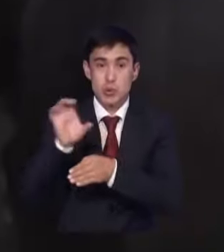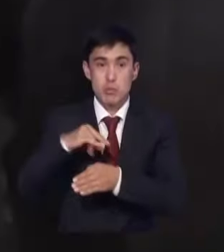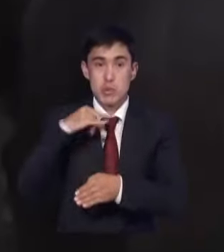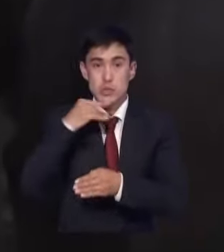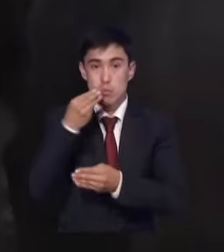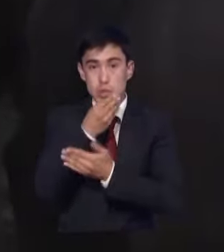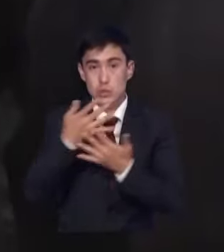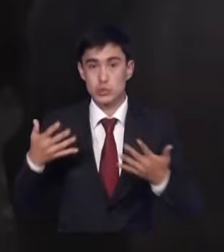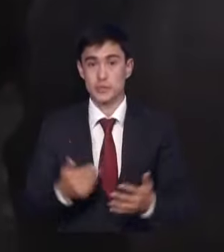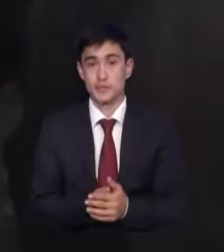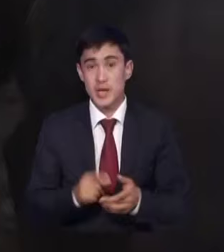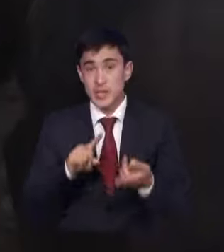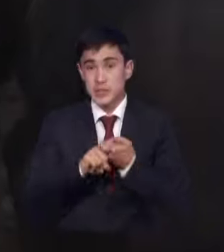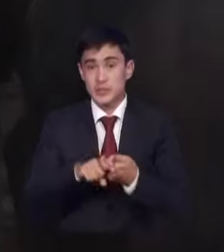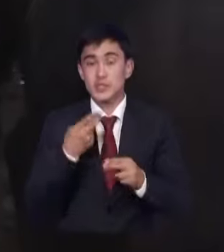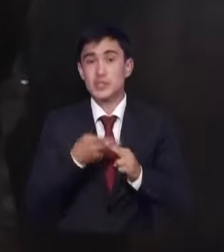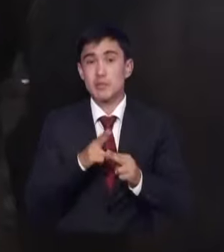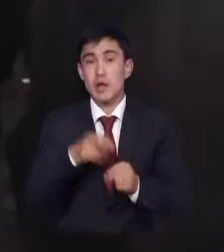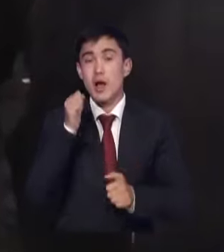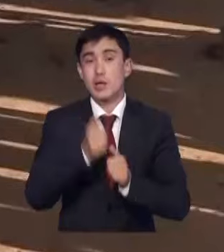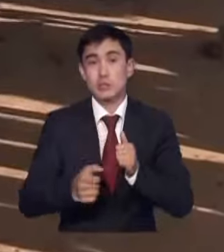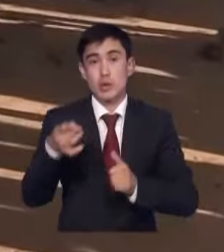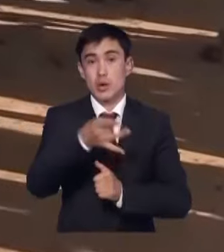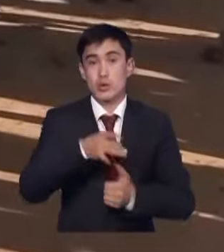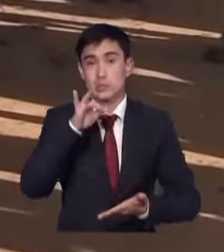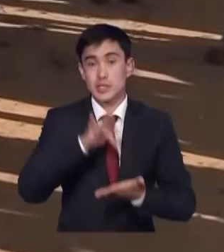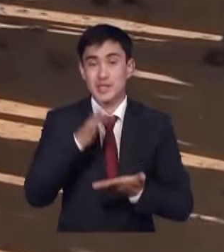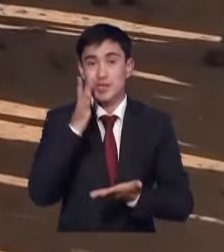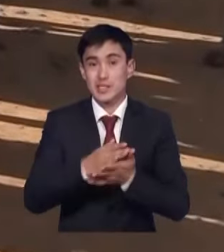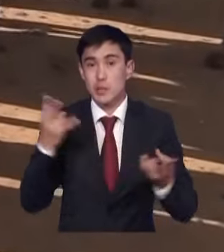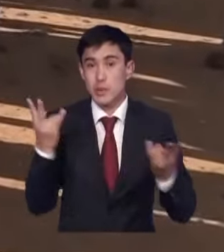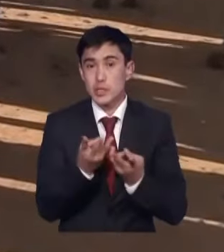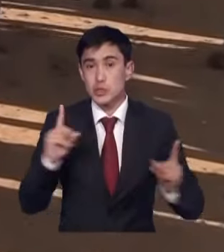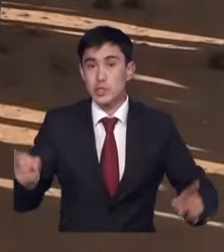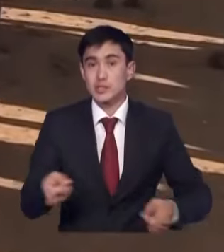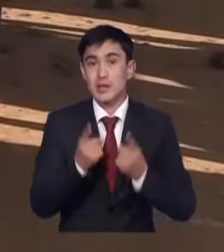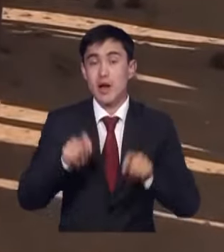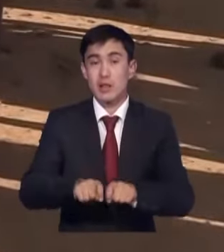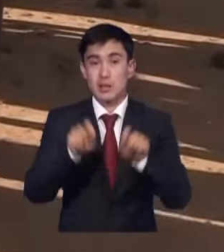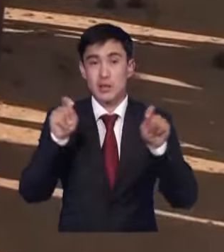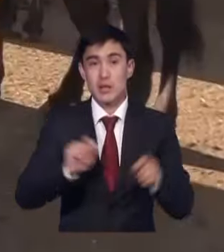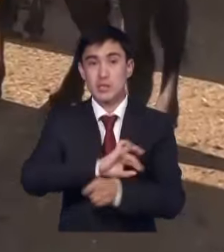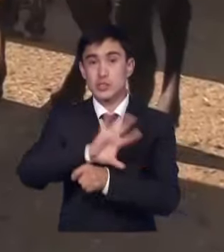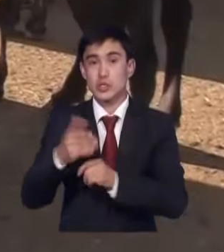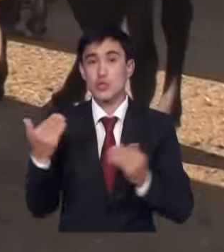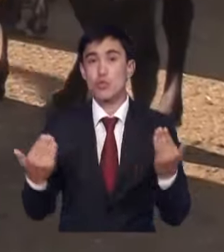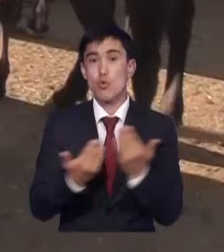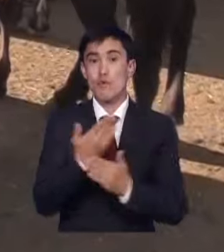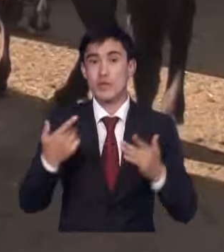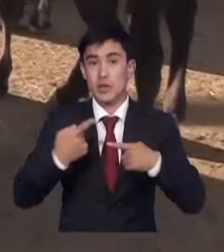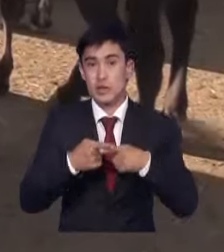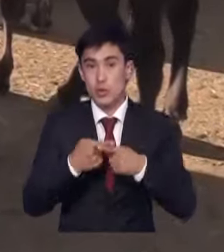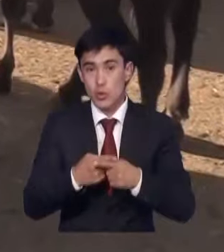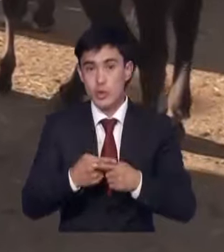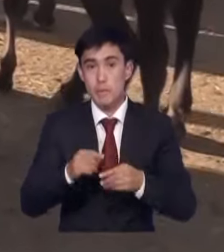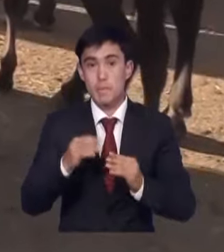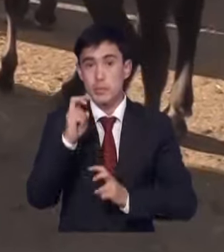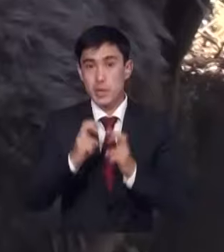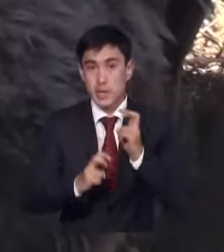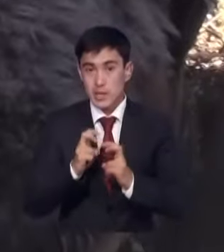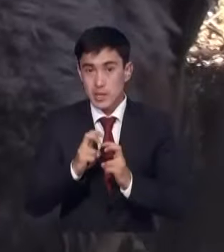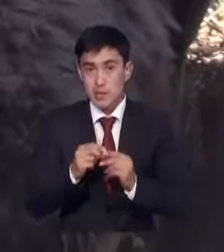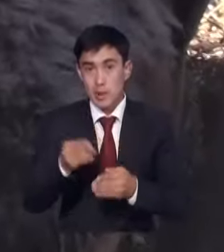экспорт мясной продукции. В связи с чем в каждом районном центре есть необходимость создания и открытия оснащенных современной техникой